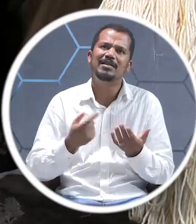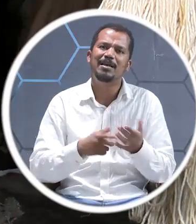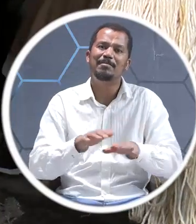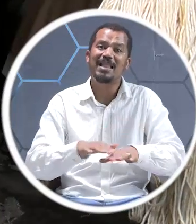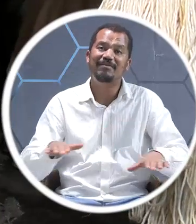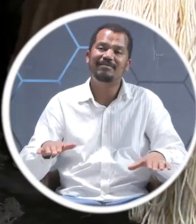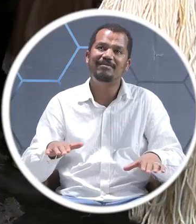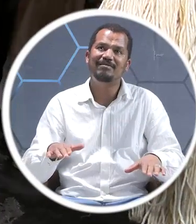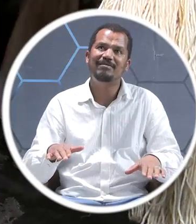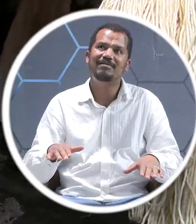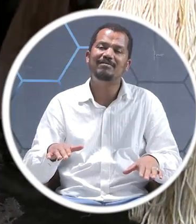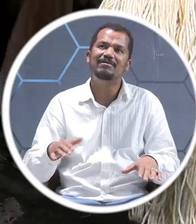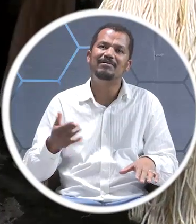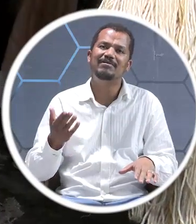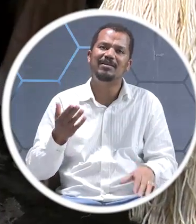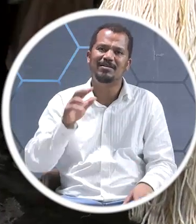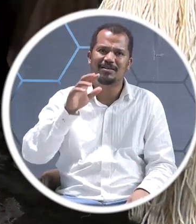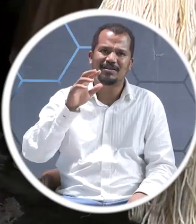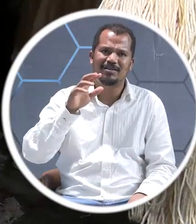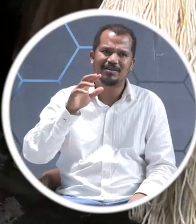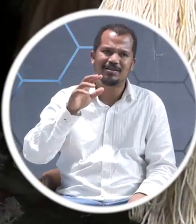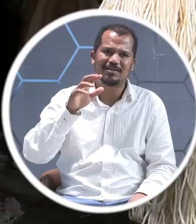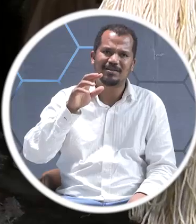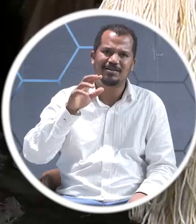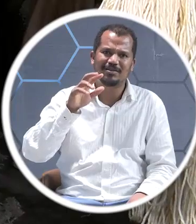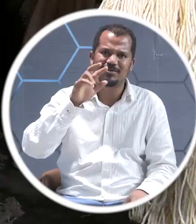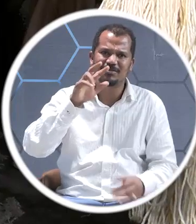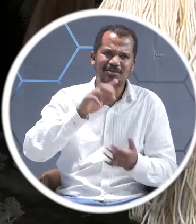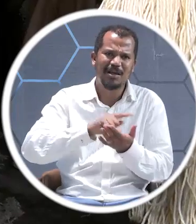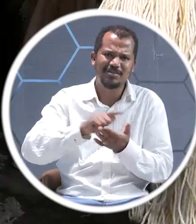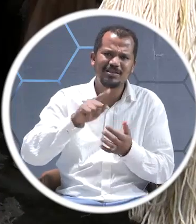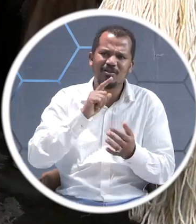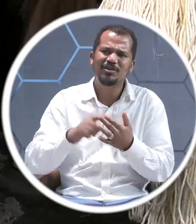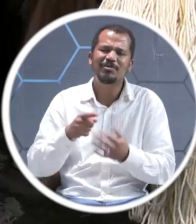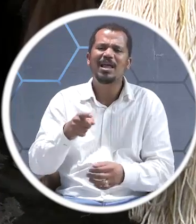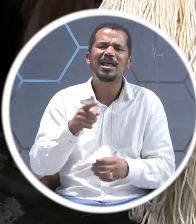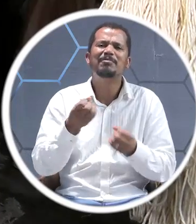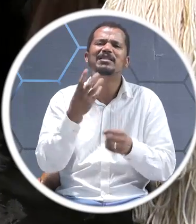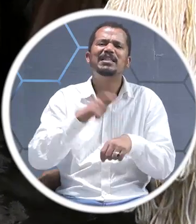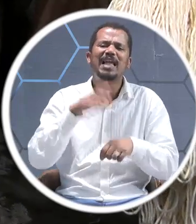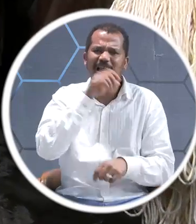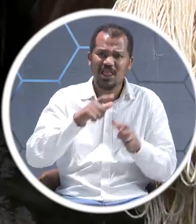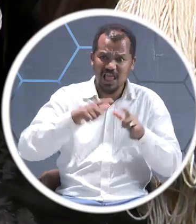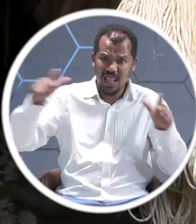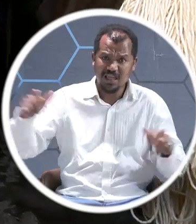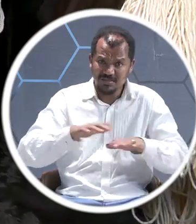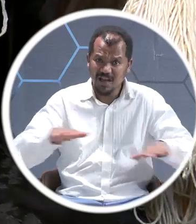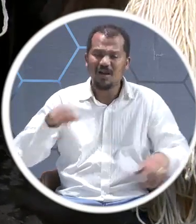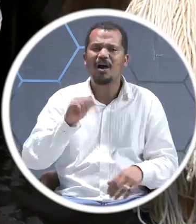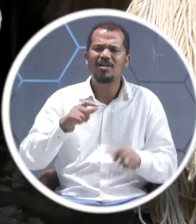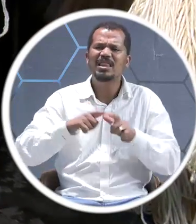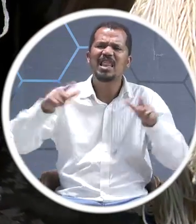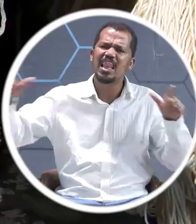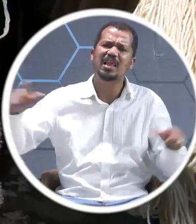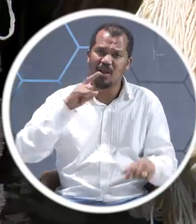ይህንን? ይሄ ምንጣፉን ደንድ ሶስት ሰው ነቀር መስላል። በምን ያህል ጊዜ ትጨርሳላችሁ? በጣም ትልቅ ምንጣፍ ነው።